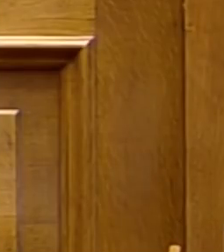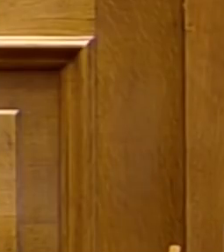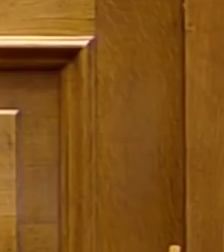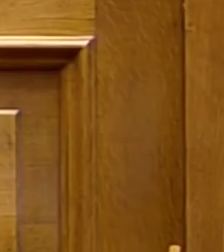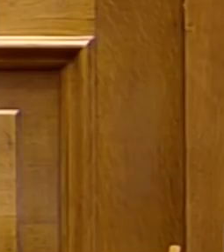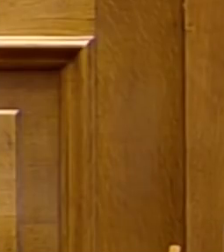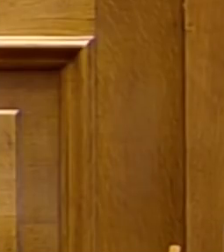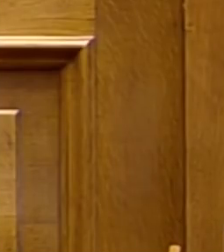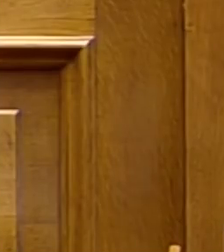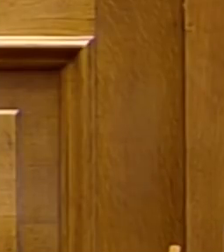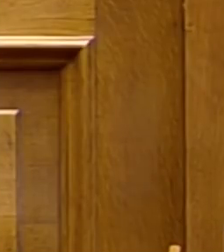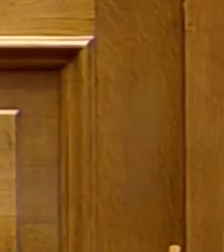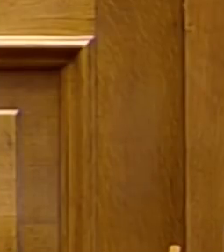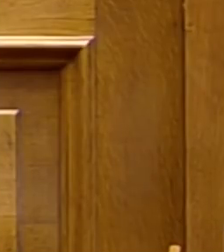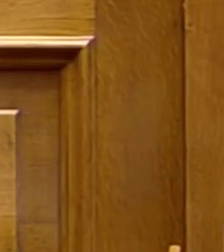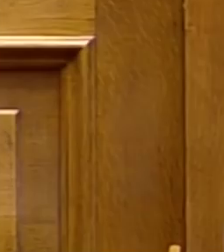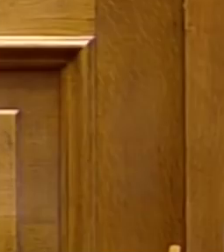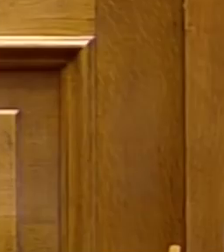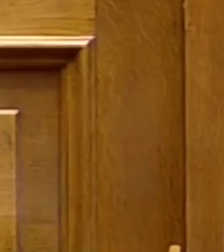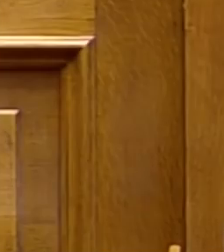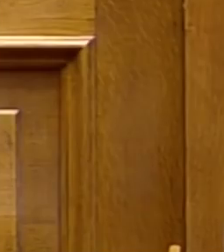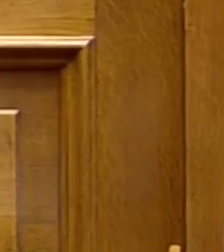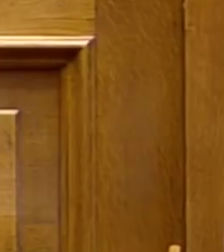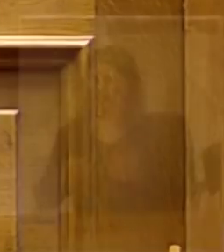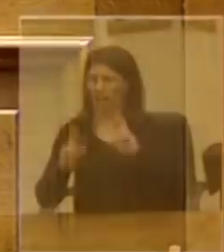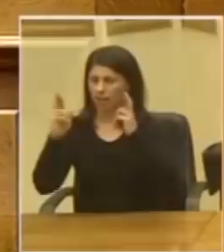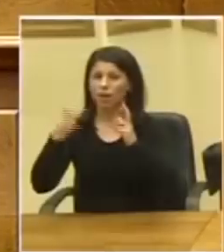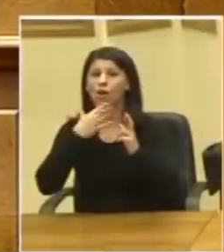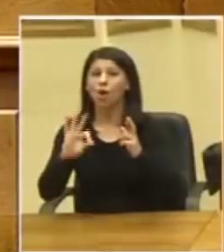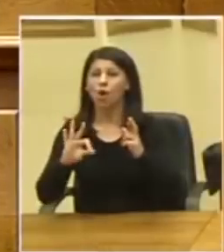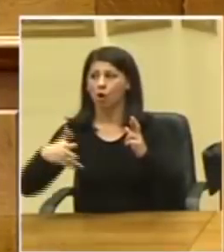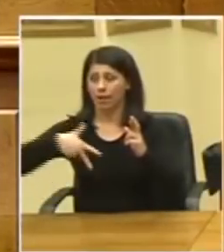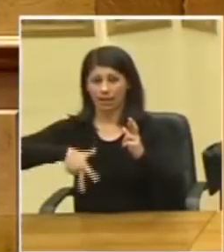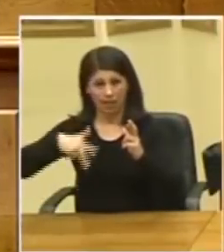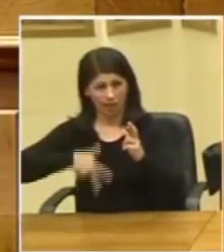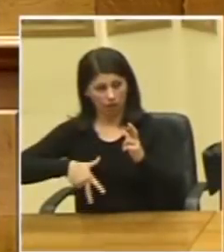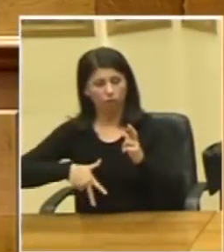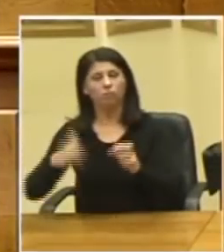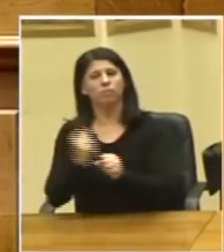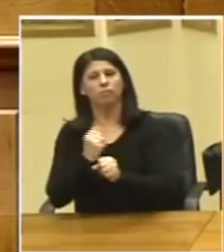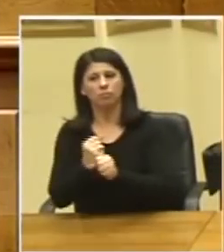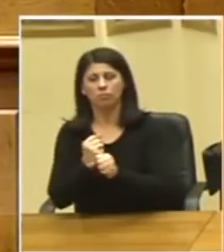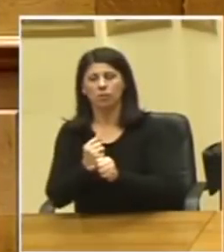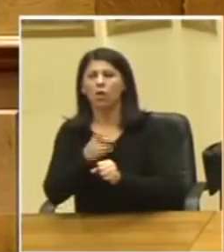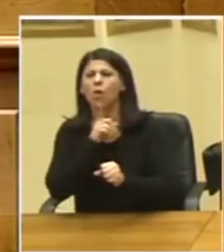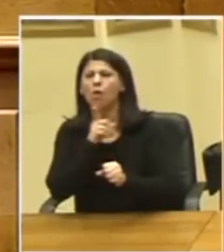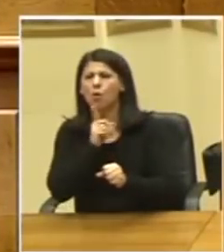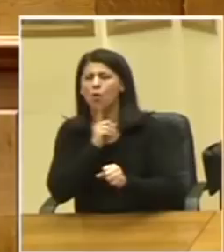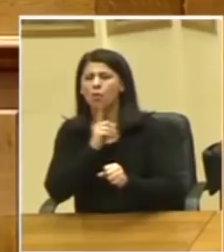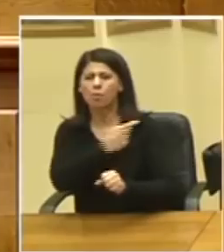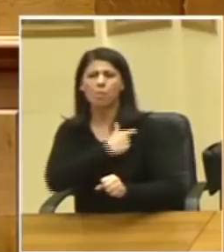το κράτος να λειτουργεί πιο αποτελεσματικά ως τροχονόμος στον ενδομονοπωλιακό